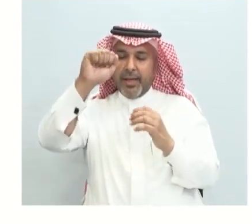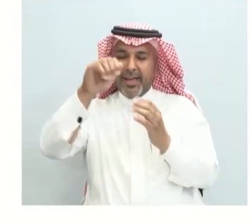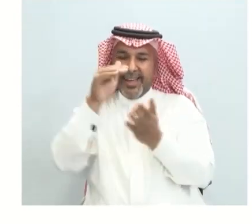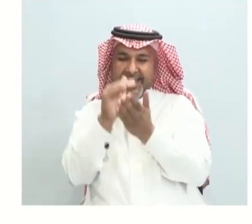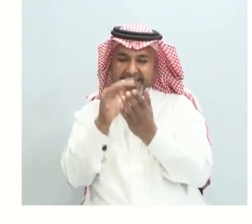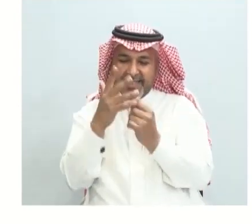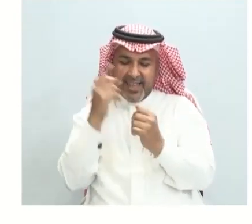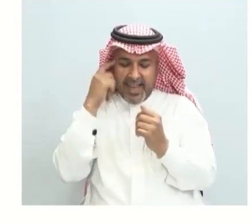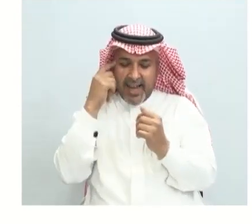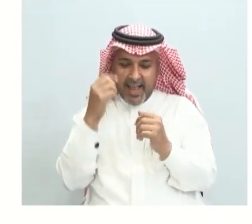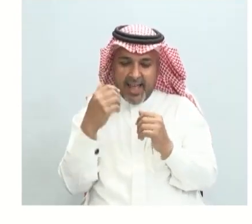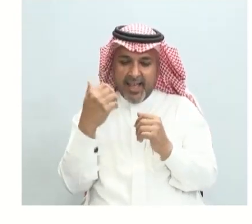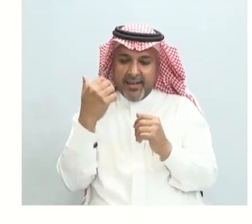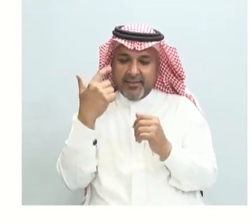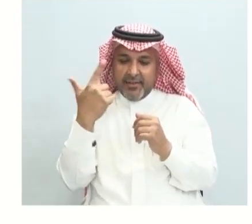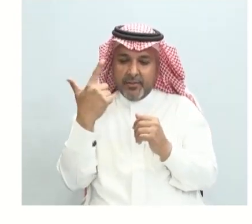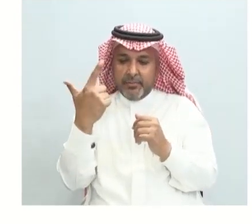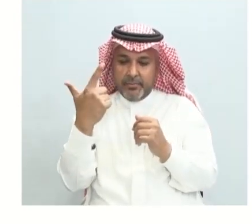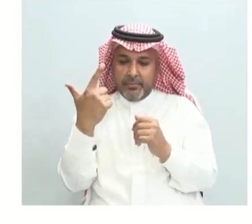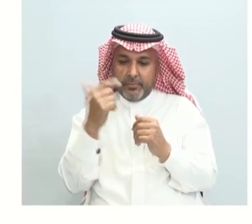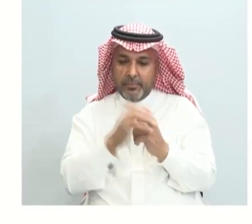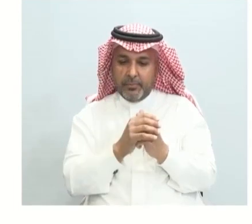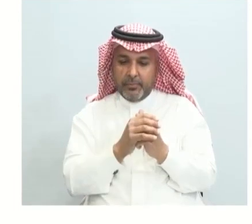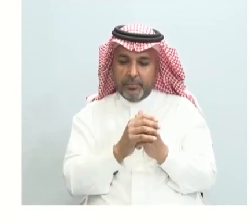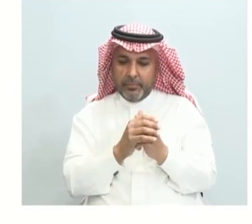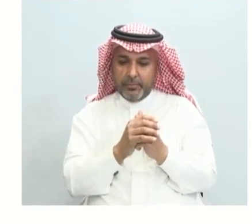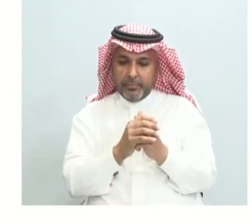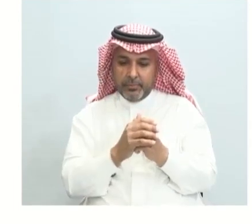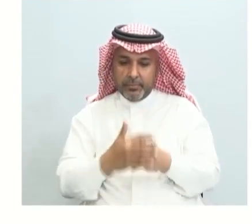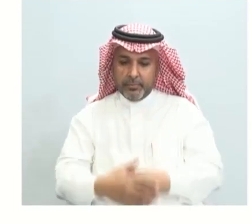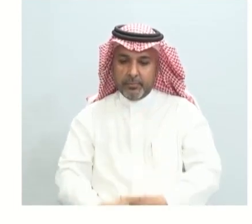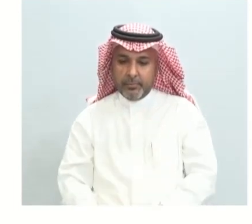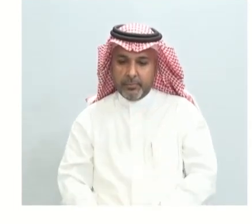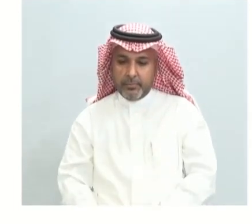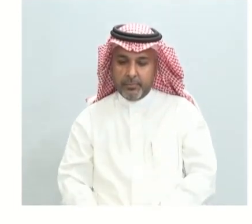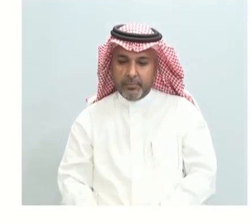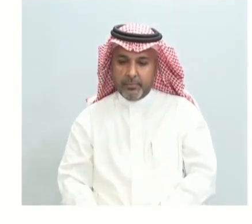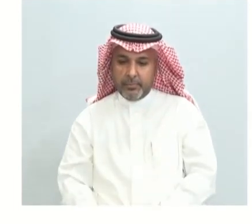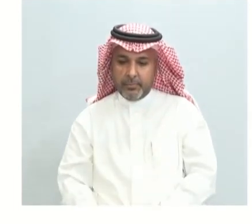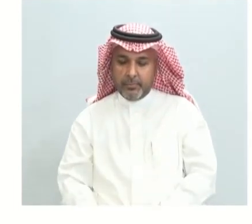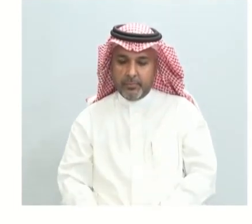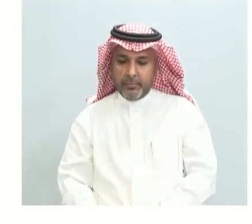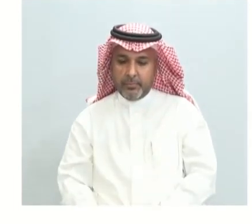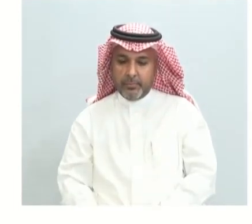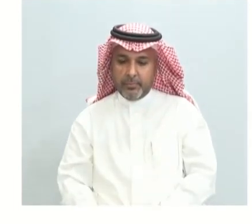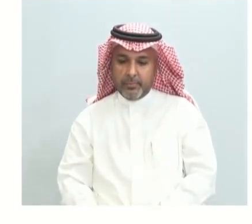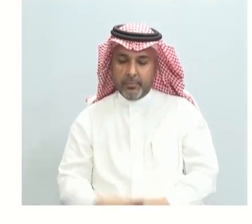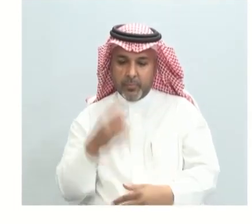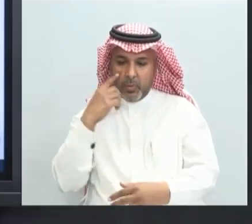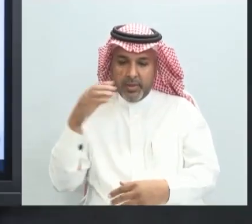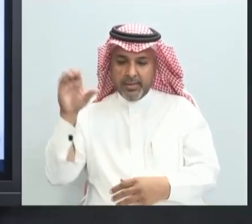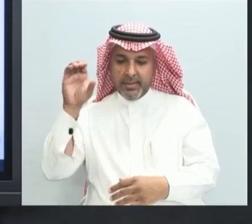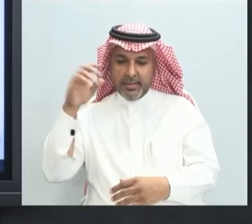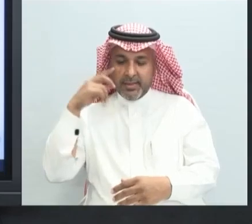والضلع سي اللي هو يساوي 5 بهذه الصوره طبعا ش اللي اختلف عن الدرس